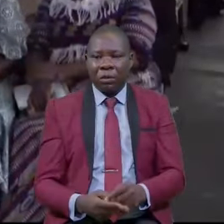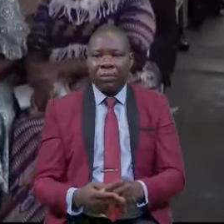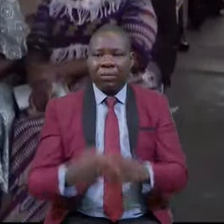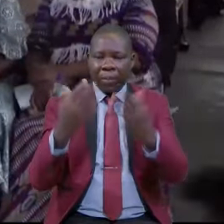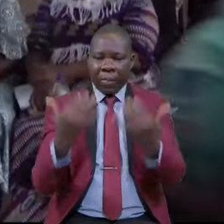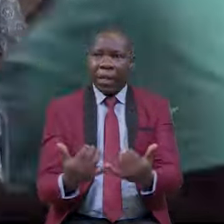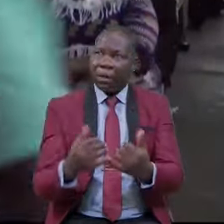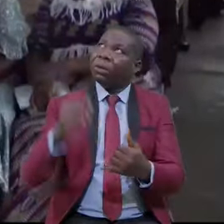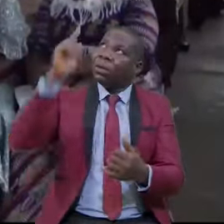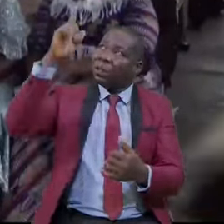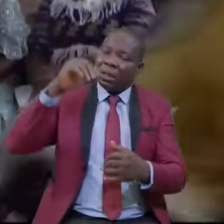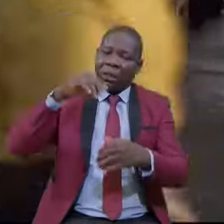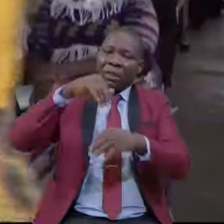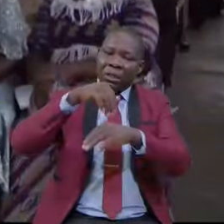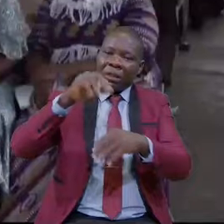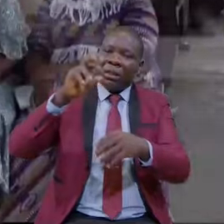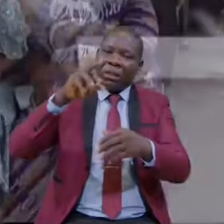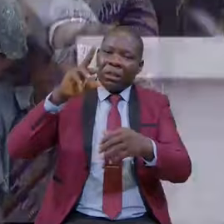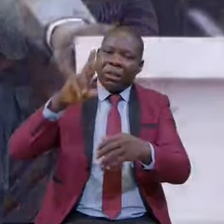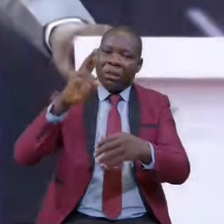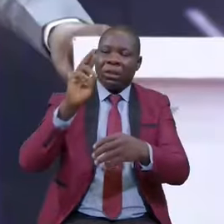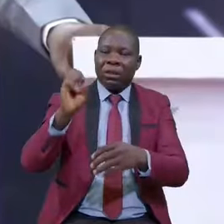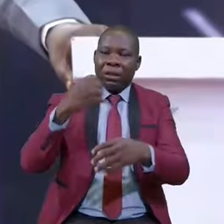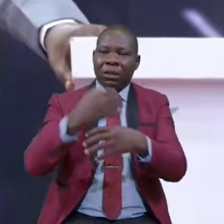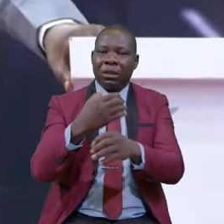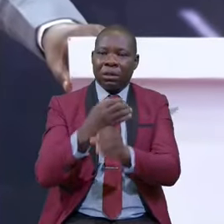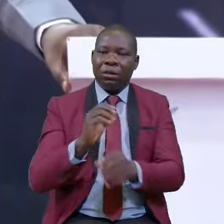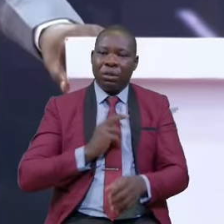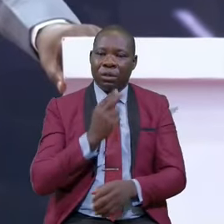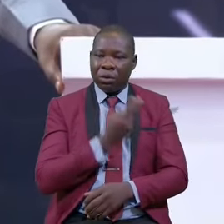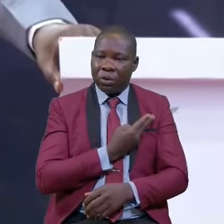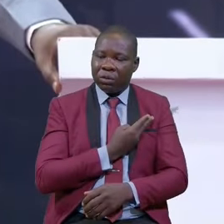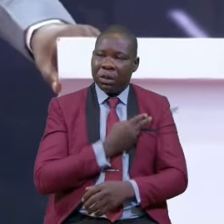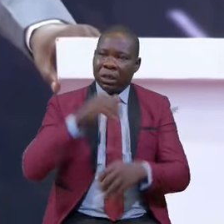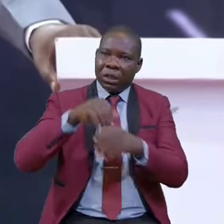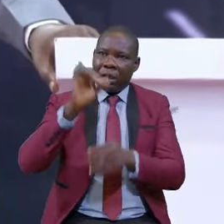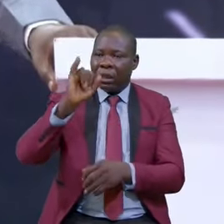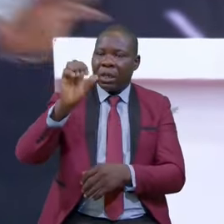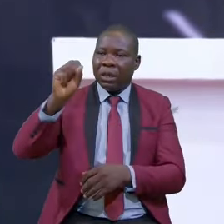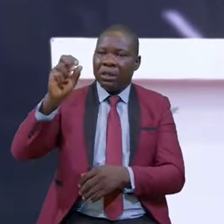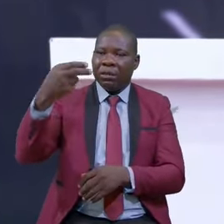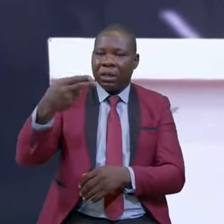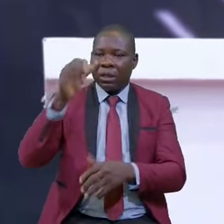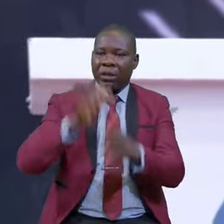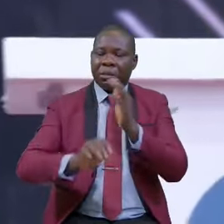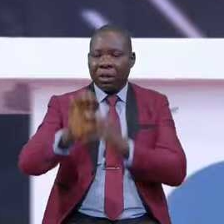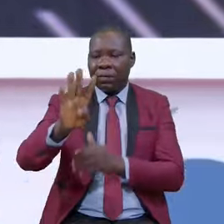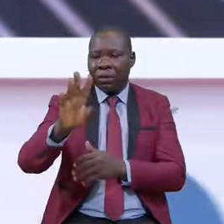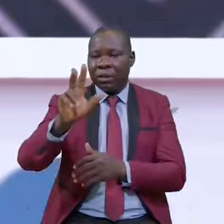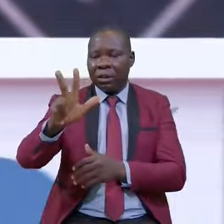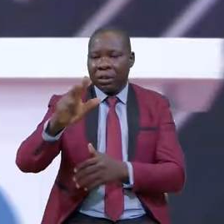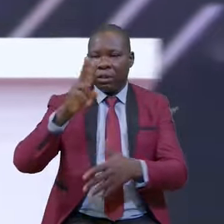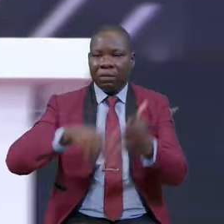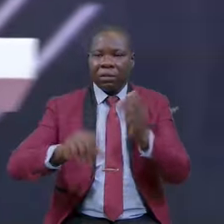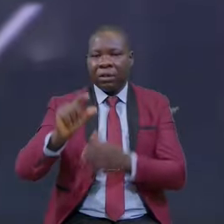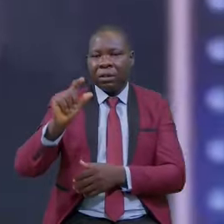il nous renouvelle, il nous recrée. Voyez Ésaïe au chapitre 43,